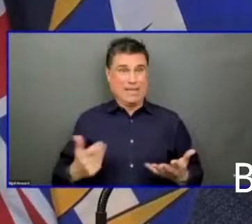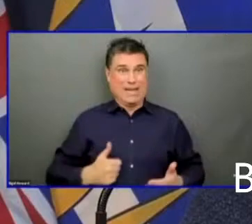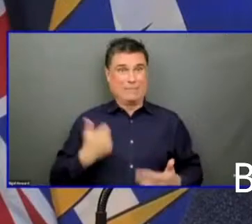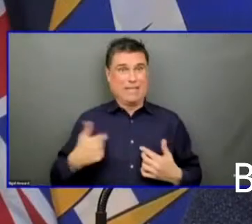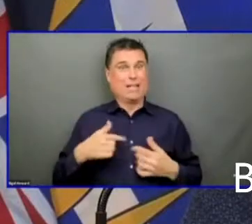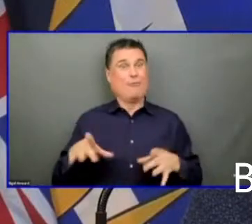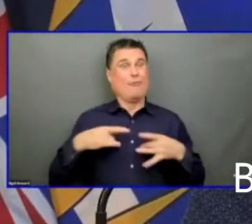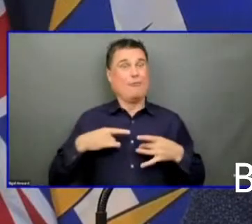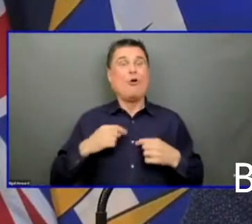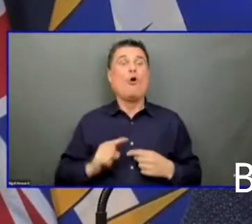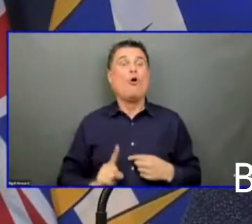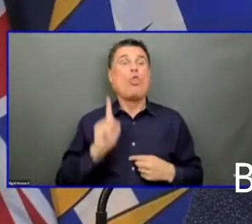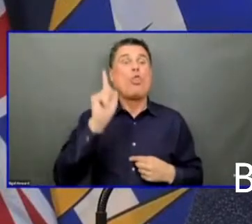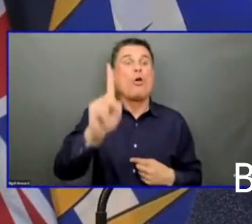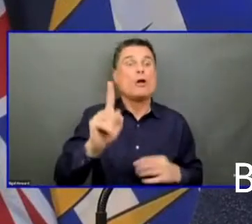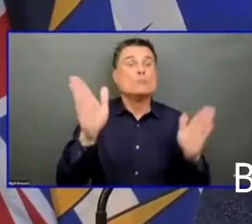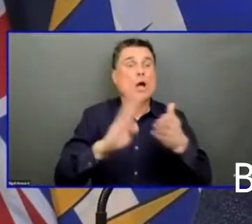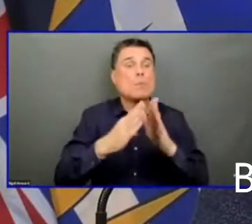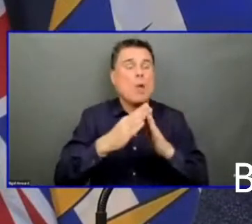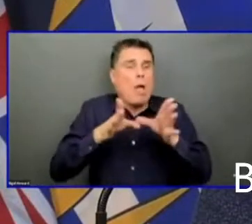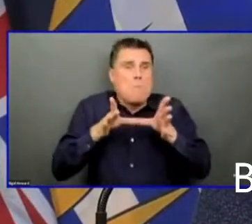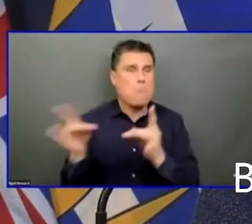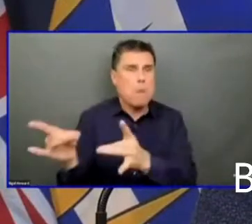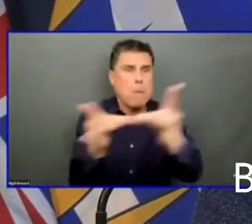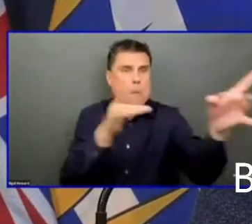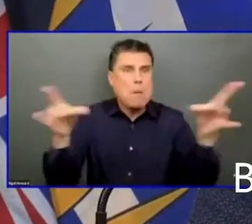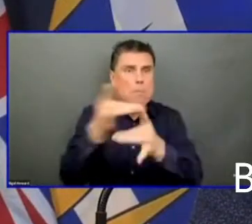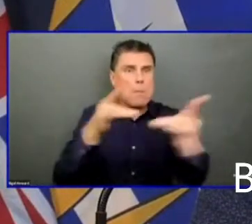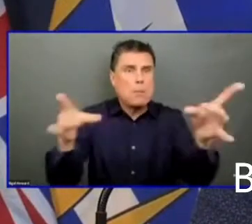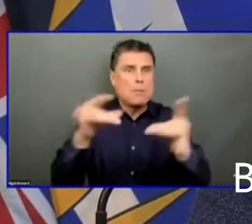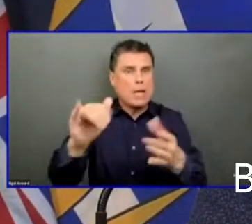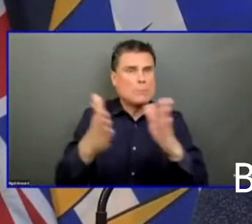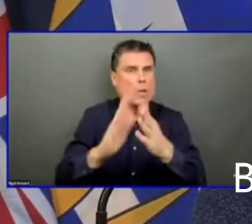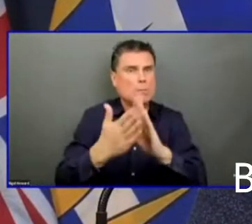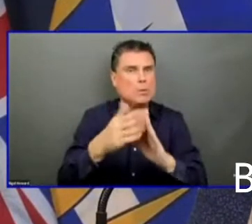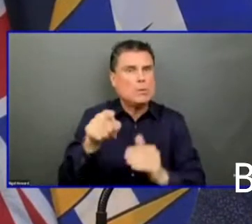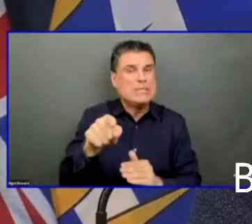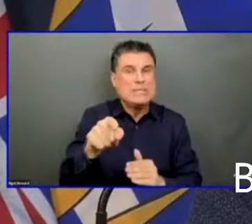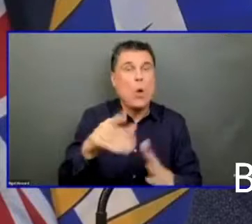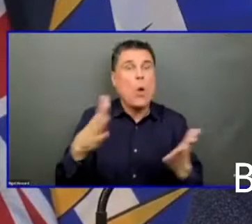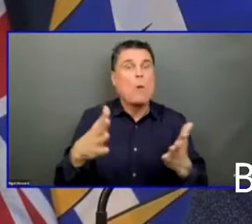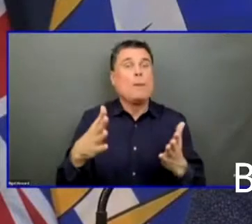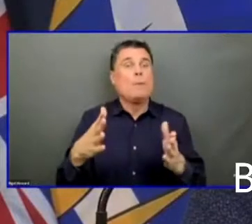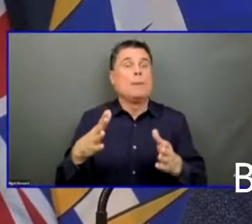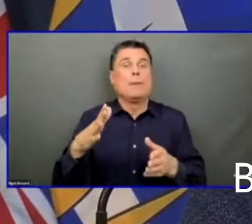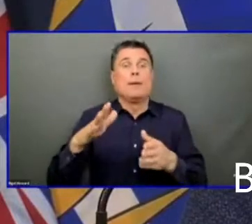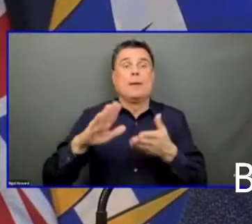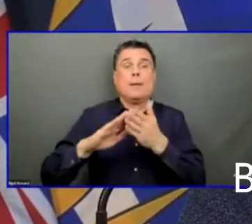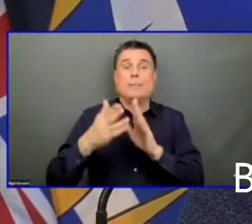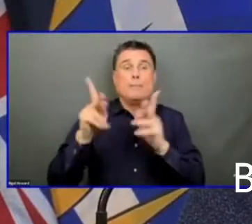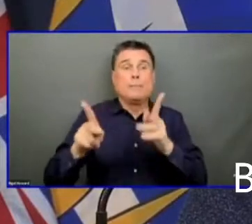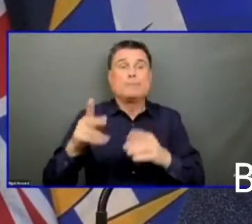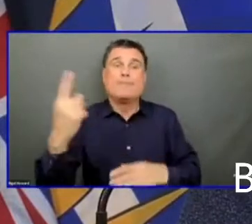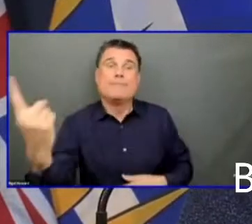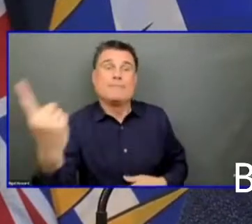区或者是有到这个去访问一个人，结果一下子就把这个社区给传染过去